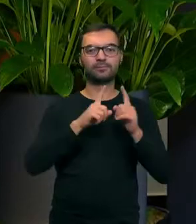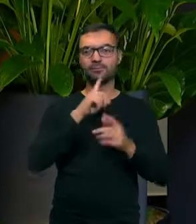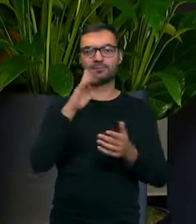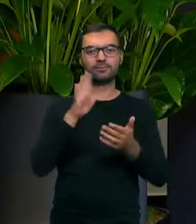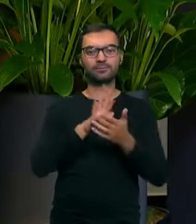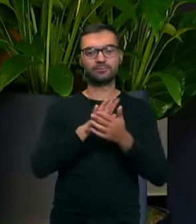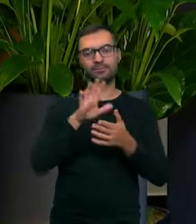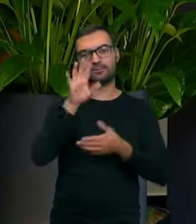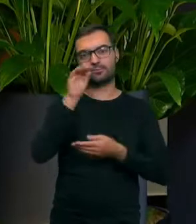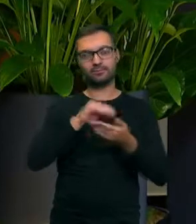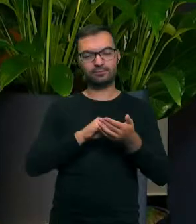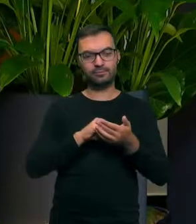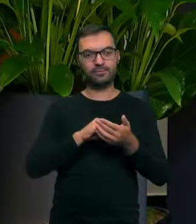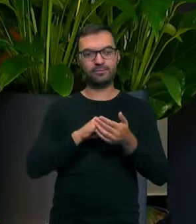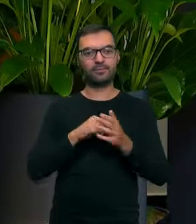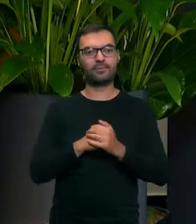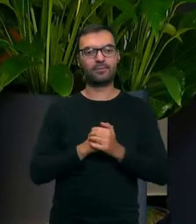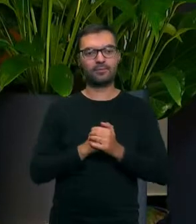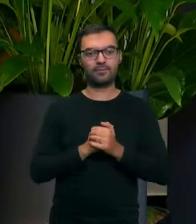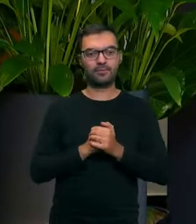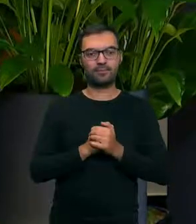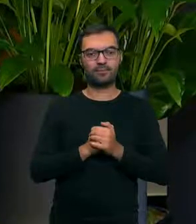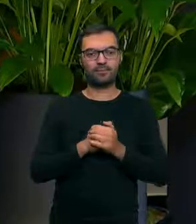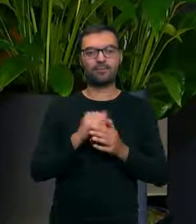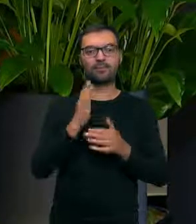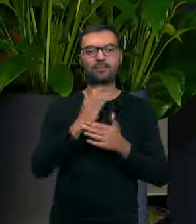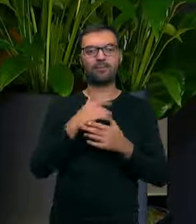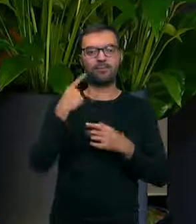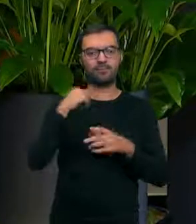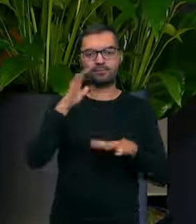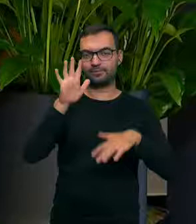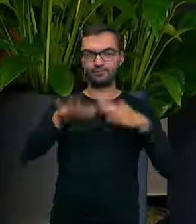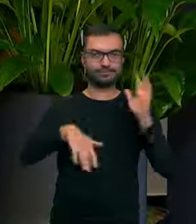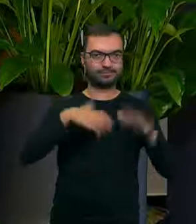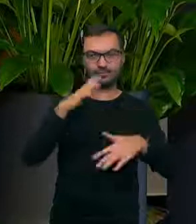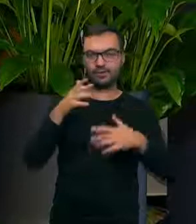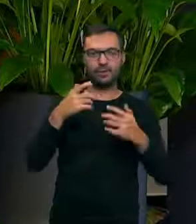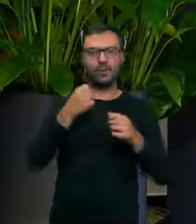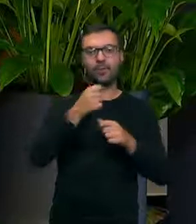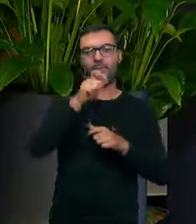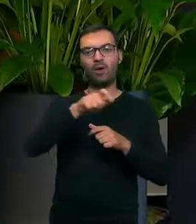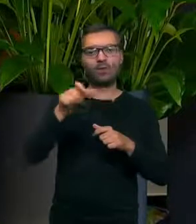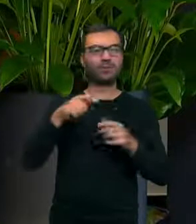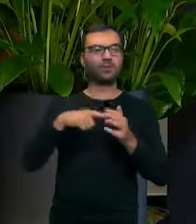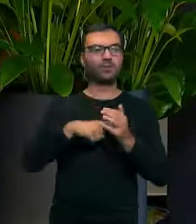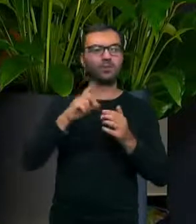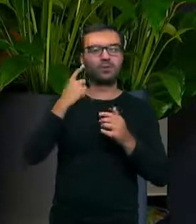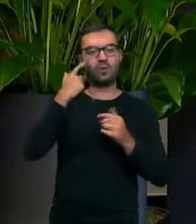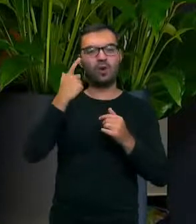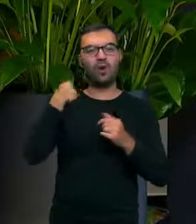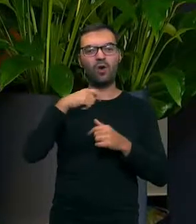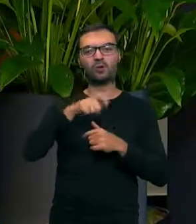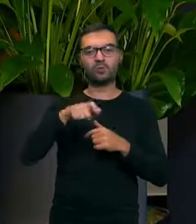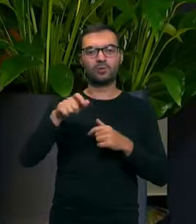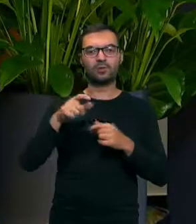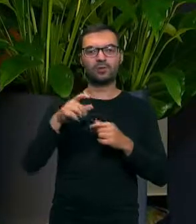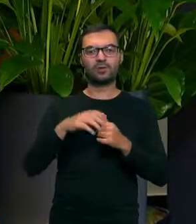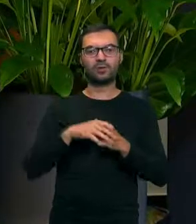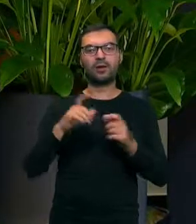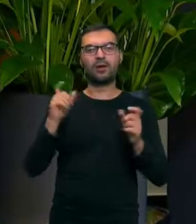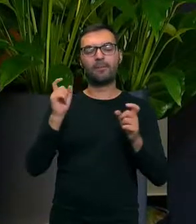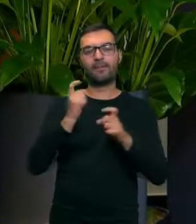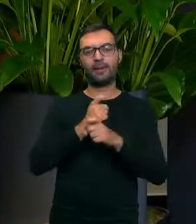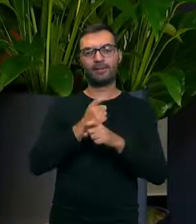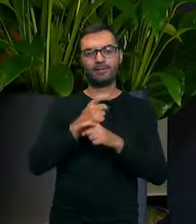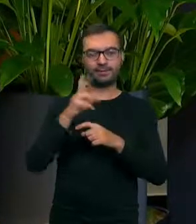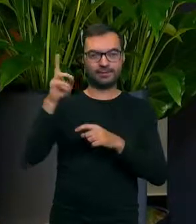recenzjach stwierdzenia, że niektórzy się gubią w tych postaciach, zwłaszcza tych osób z aparatu